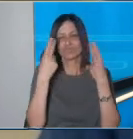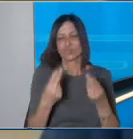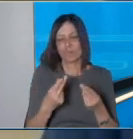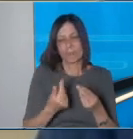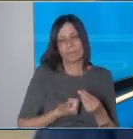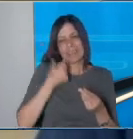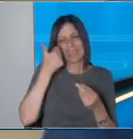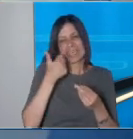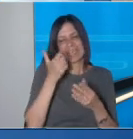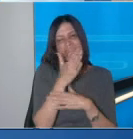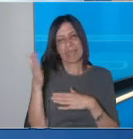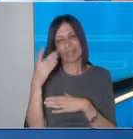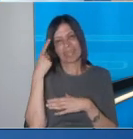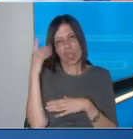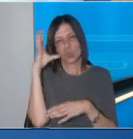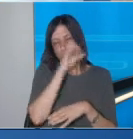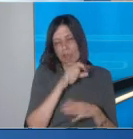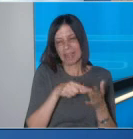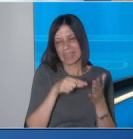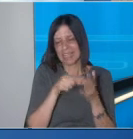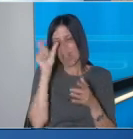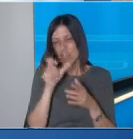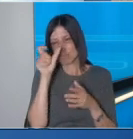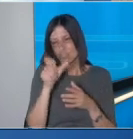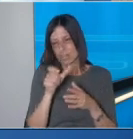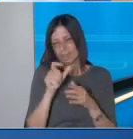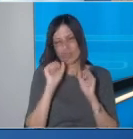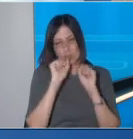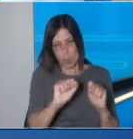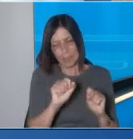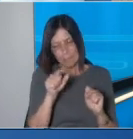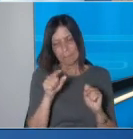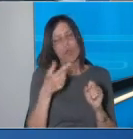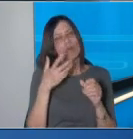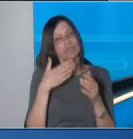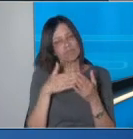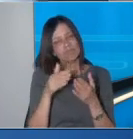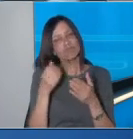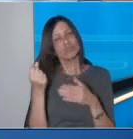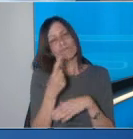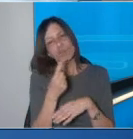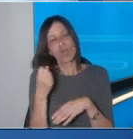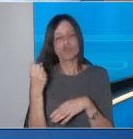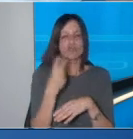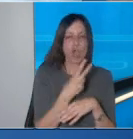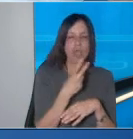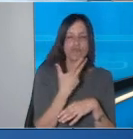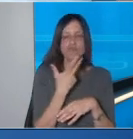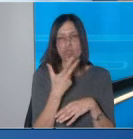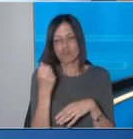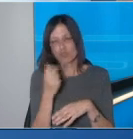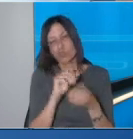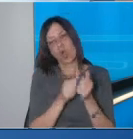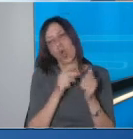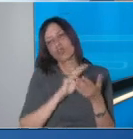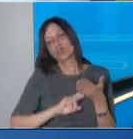הימין האידיאולוגי, ולכן גם האנשים שהולכים אחריו כרגע, אז הם ילכו אחריו עוד שבועיים או שלושה, או חודשיים שהממשלה